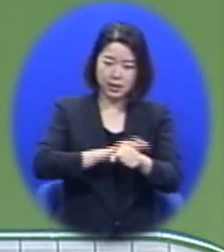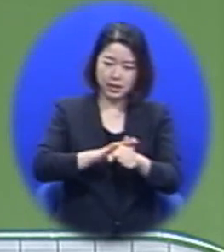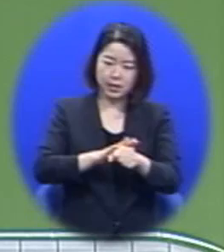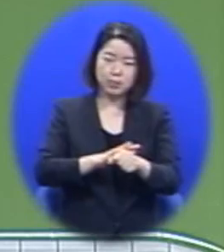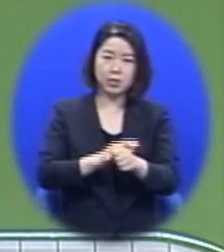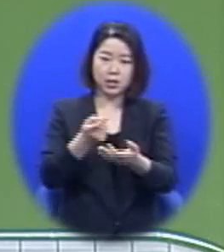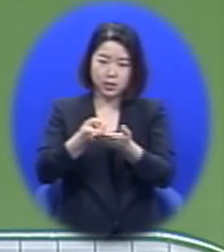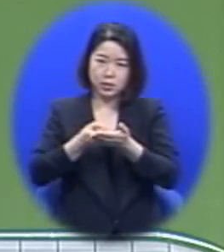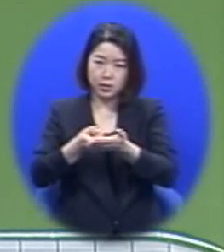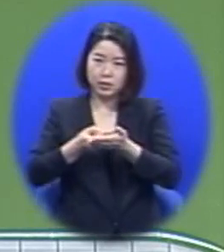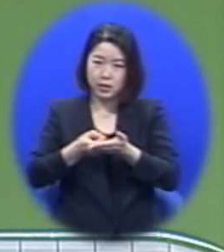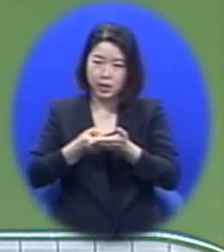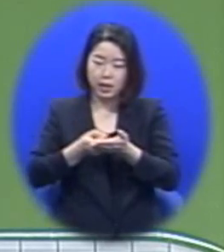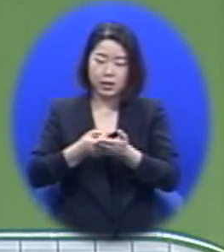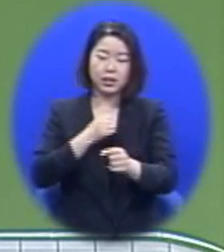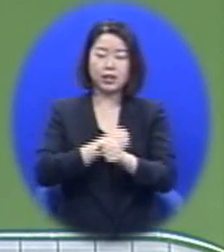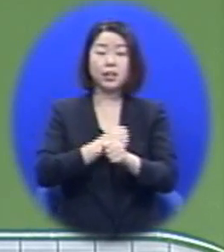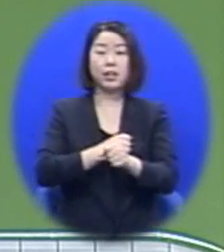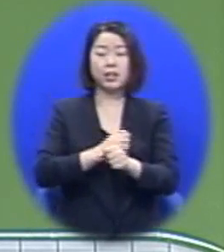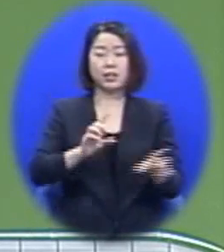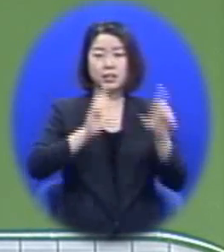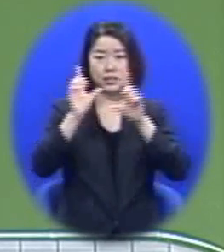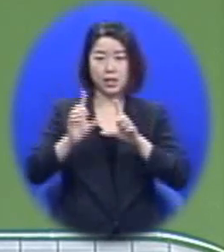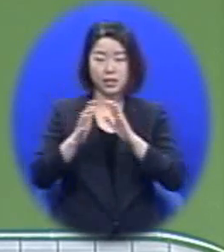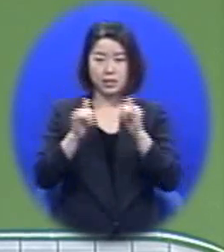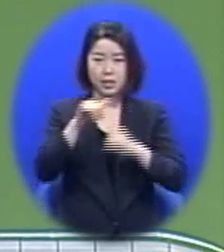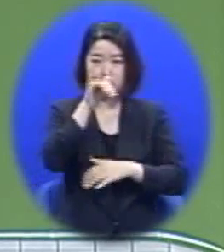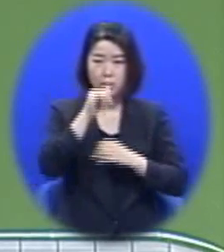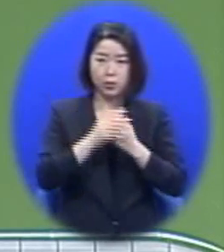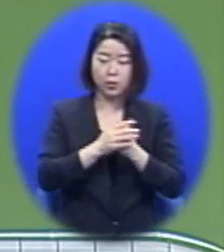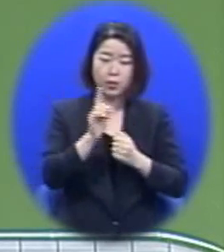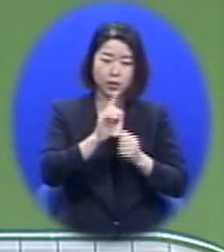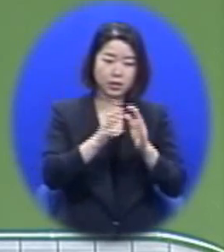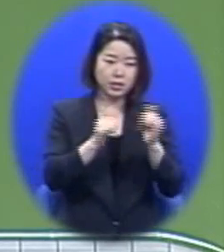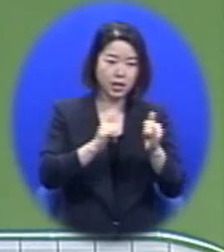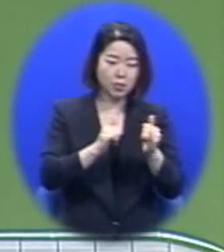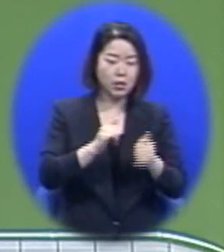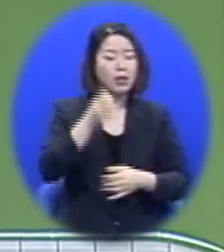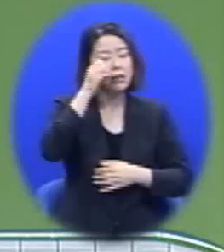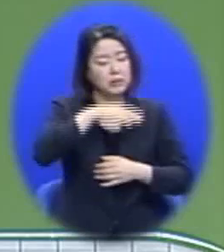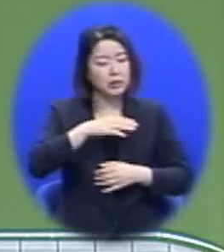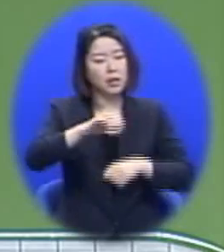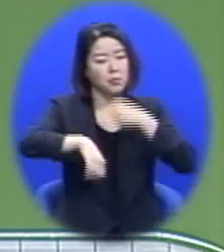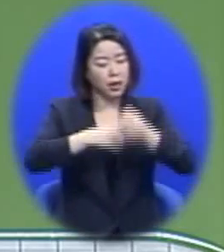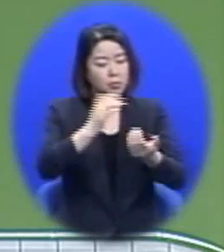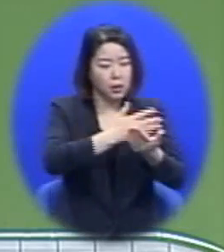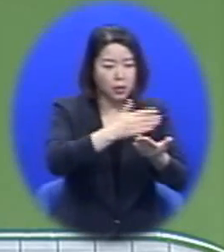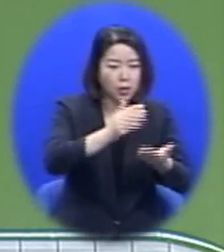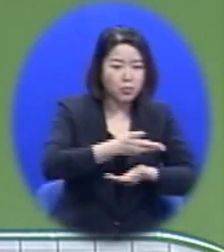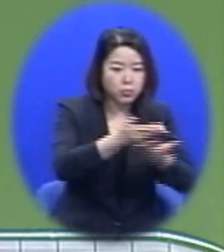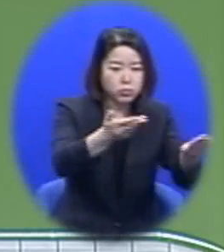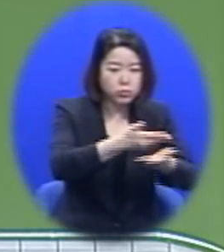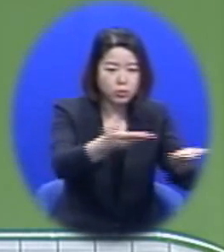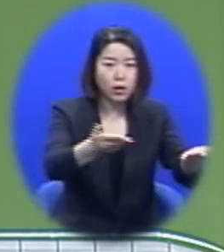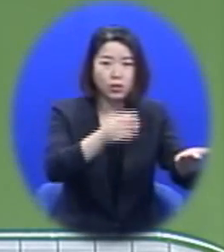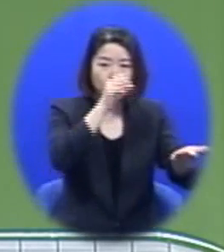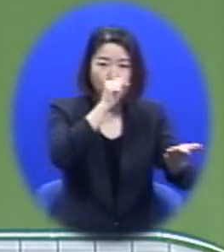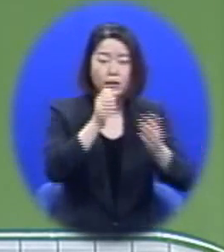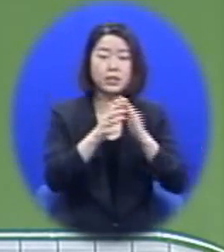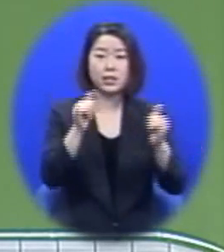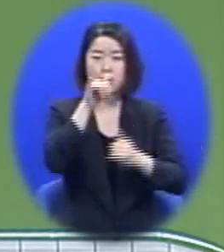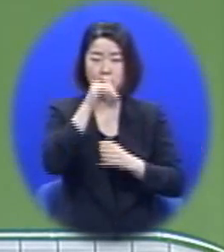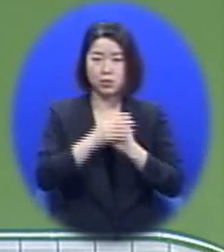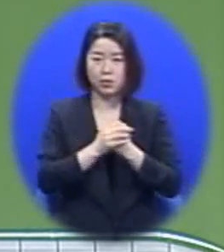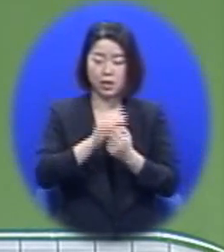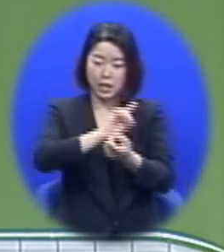편안한 사람이 있고, 어떤 사람은 그냥 아무 대책 없이 퍼주기 원하는 사람도 있는 겁니다.